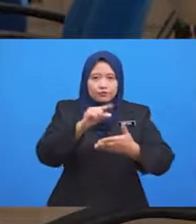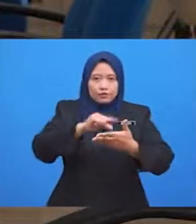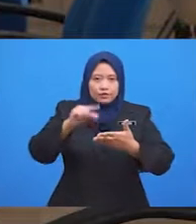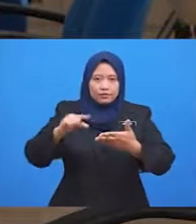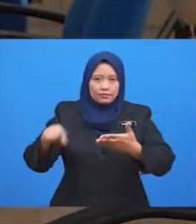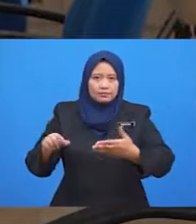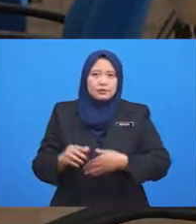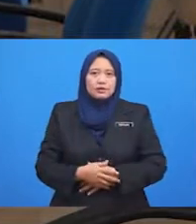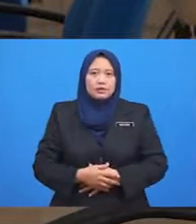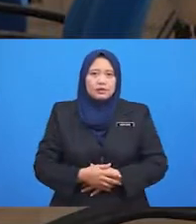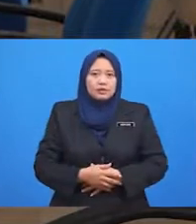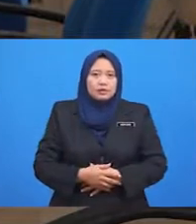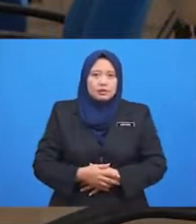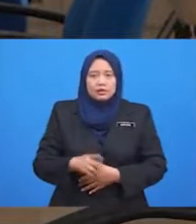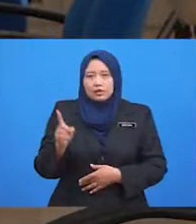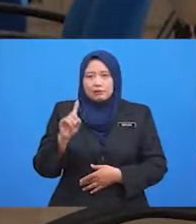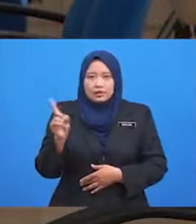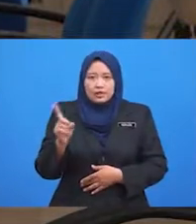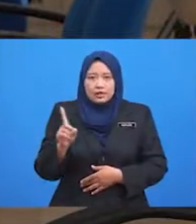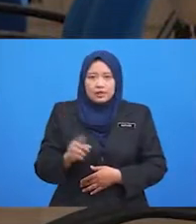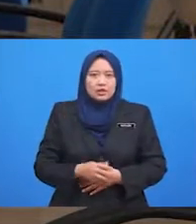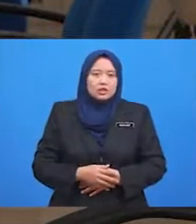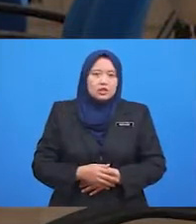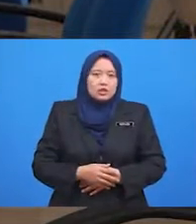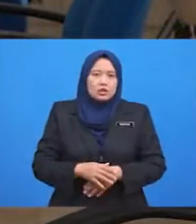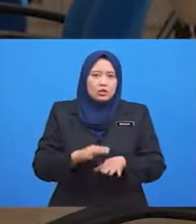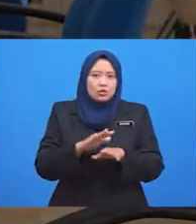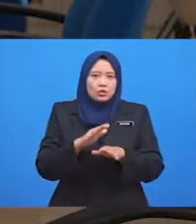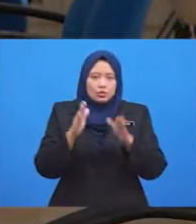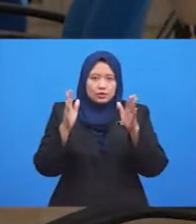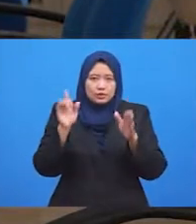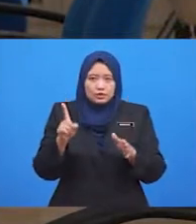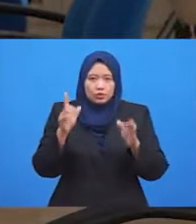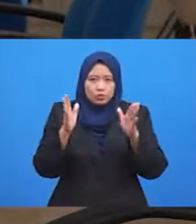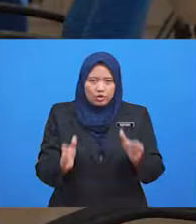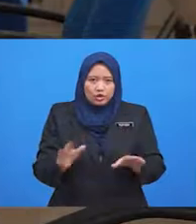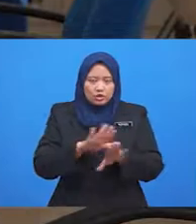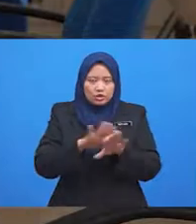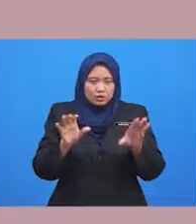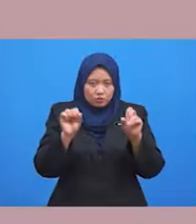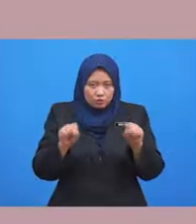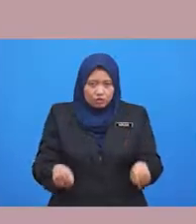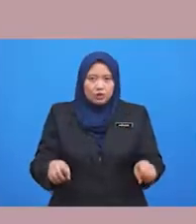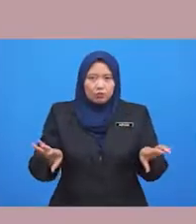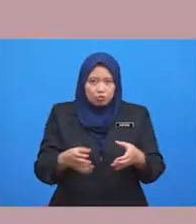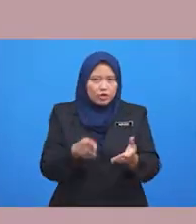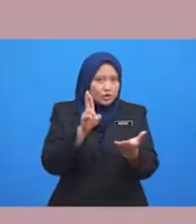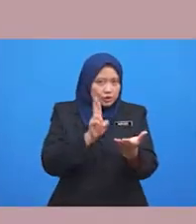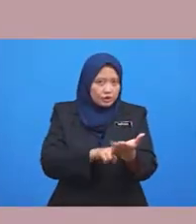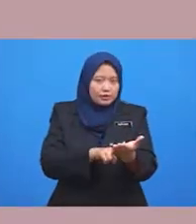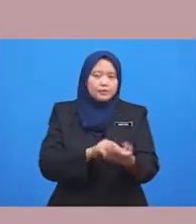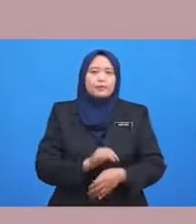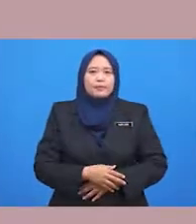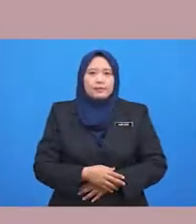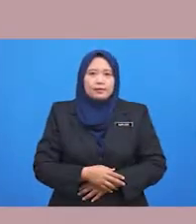Kontraindikasi ialah keadaan di mana seseorang tidak dibenarkan untuk melakukan rawatan. Antara